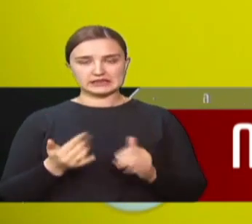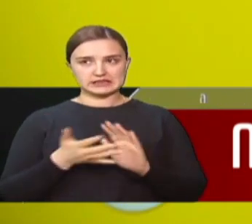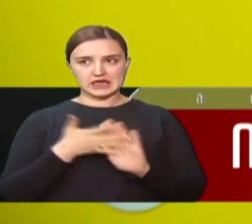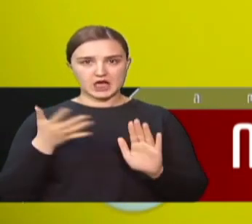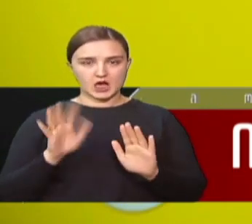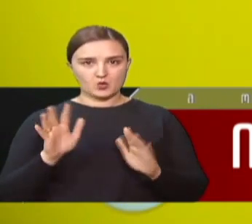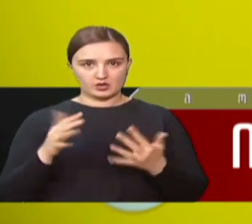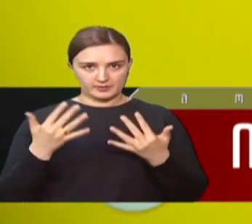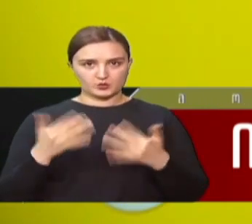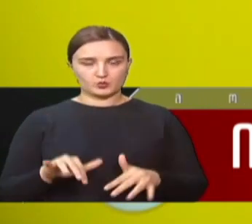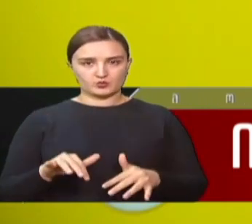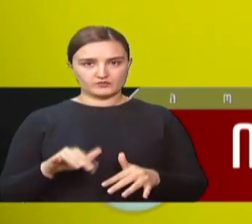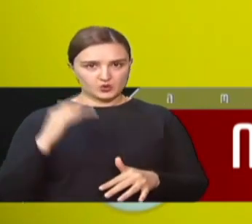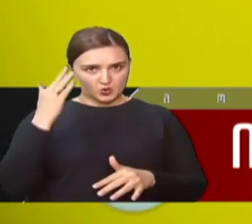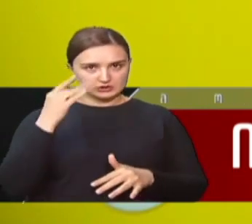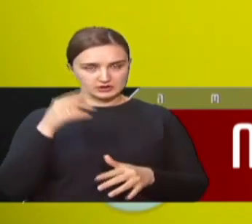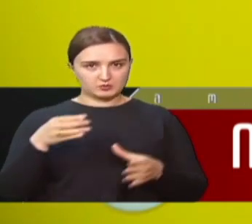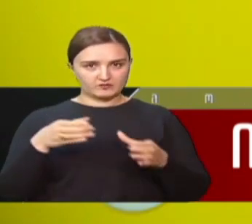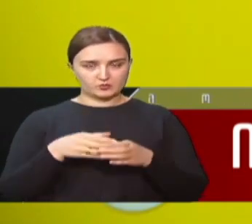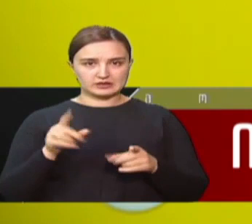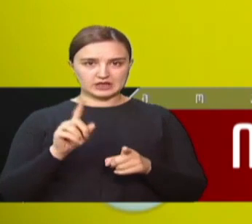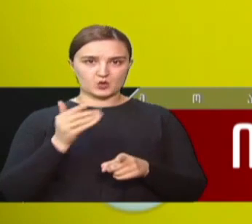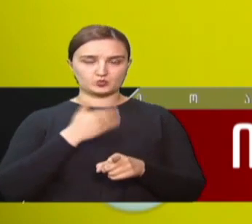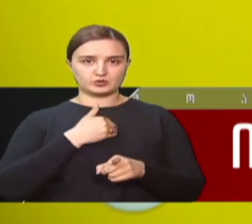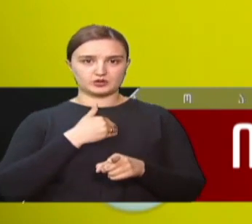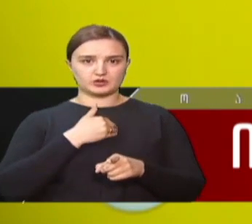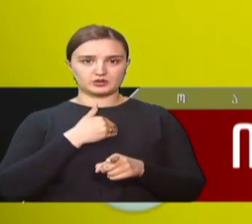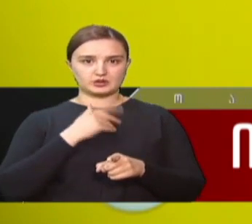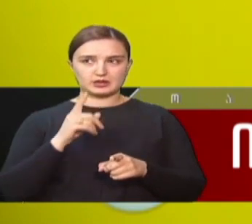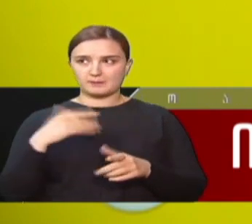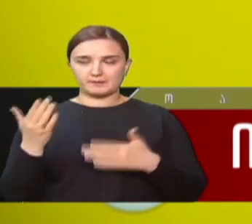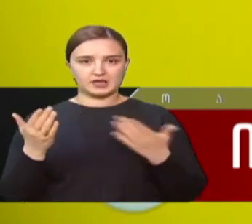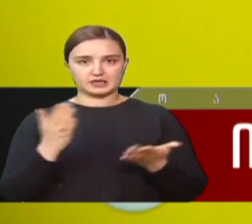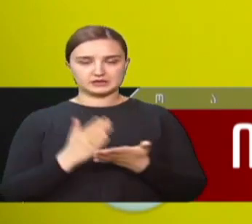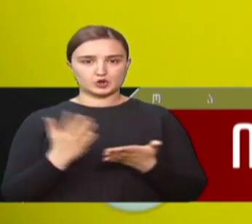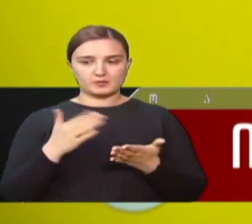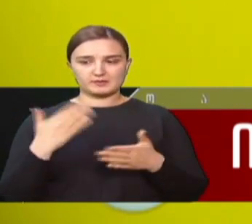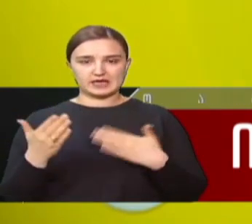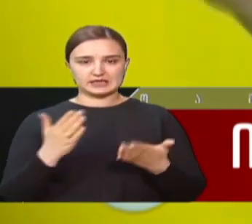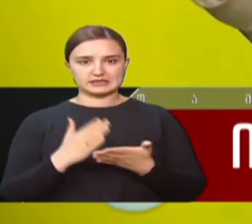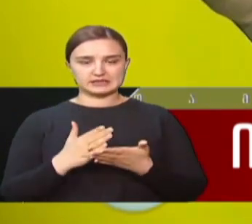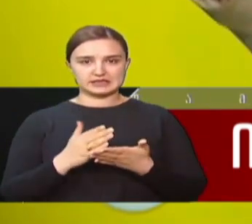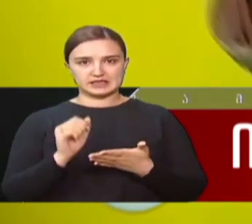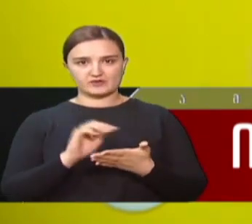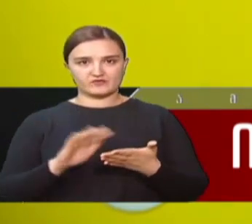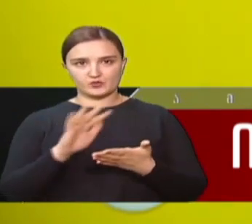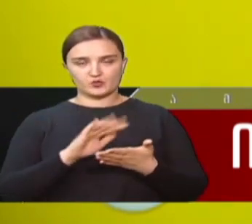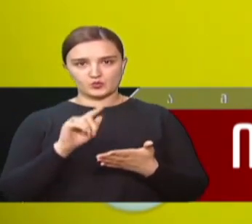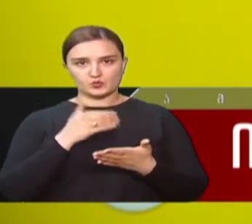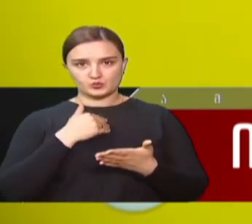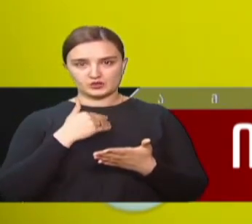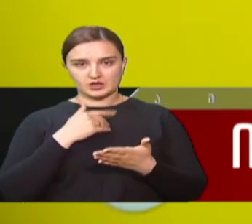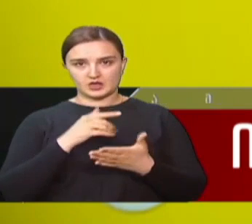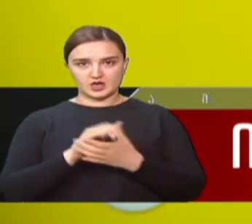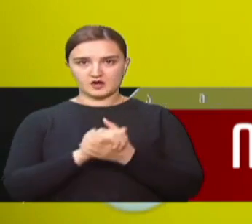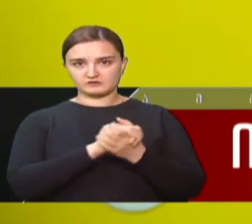გაუგებარი გახადა უკვე მართველმა გუნდმა, რა უნდა, ანუ რა მხარეს არის, აი რომელ მხარეს არის, ევროკავშირში უნდა მართლა,